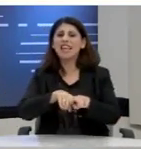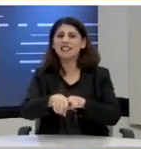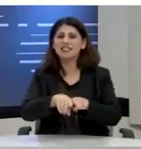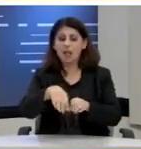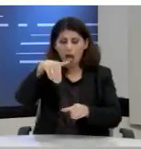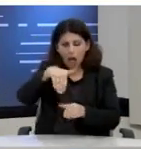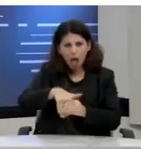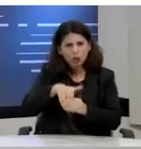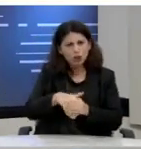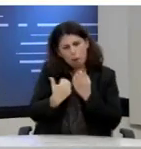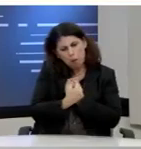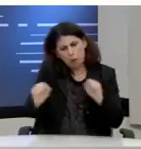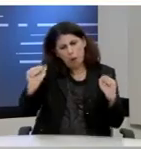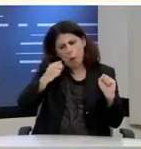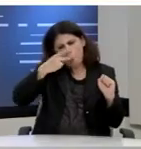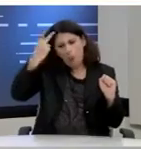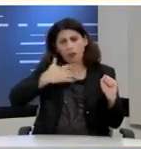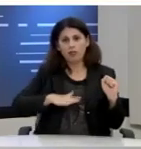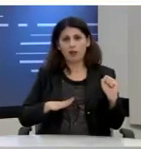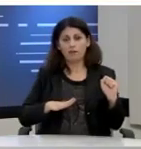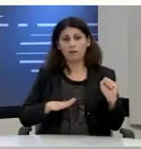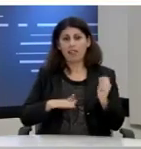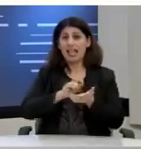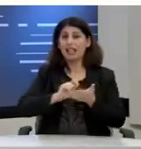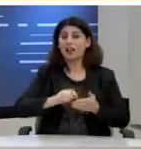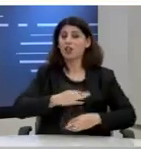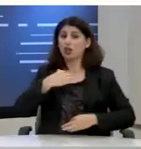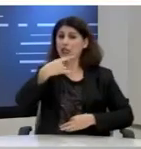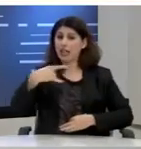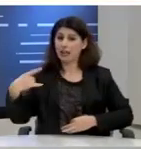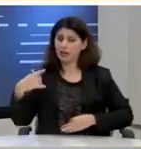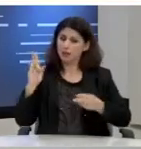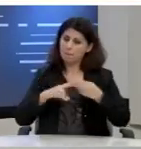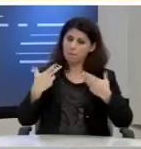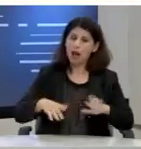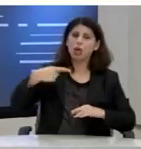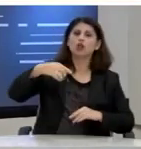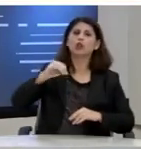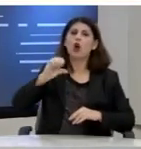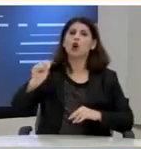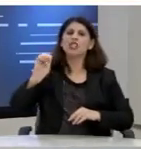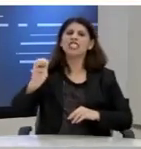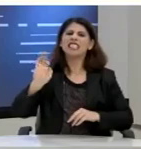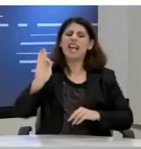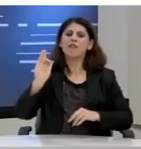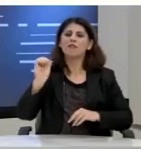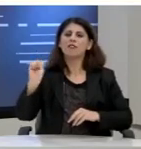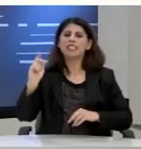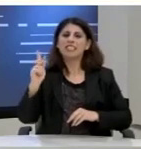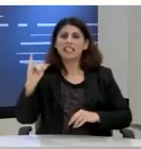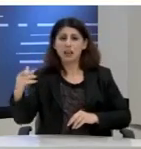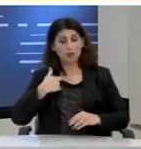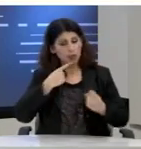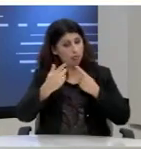διεθνείς συμφωνίες. Και μάλιστα γράφει ο κύριος Ζαχαράκης μετά τη συνάντησή του με τον κύριο Τοσεύσκη ότι